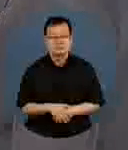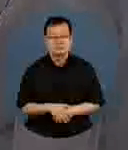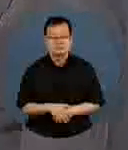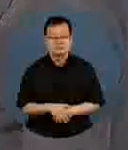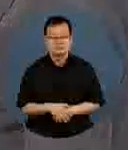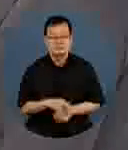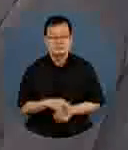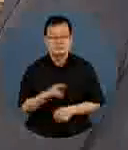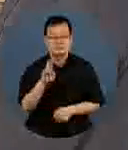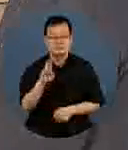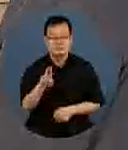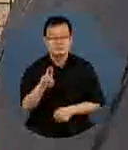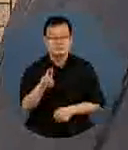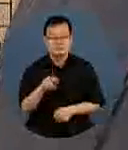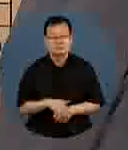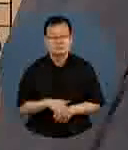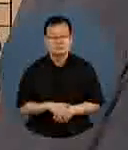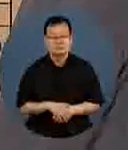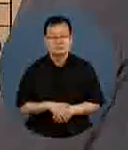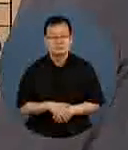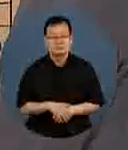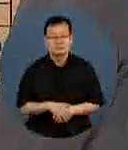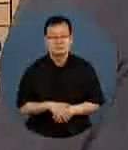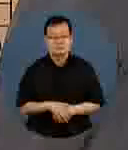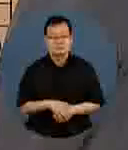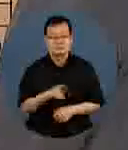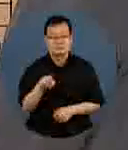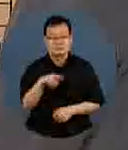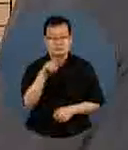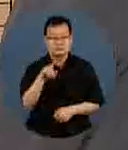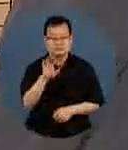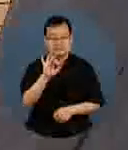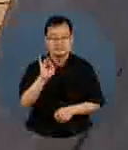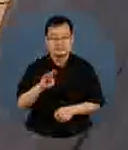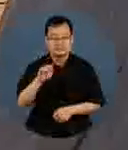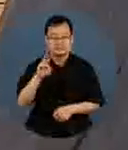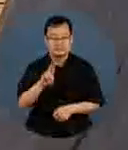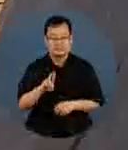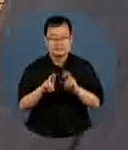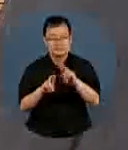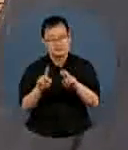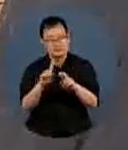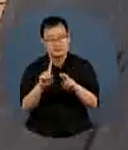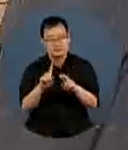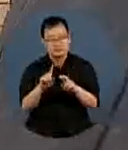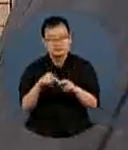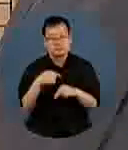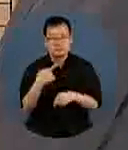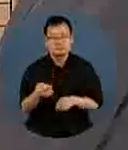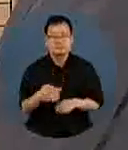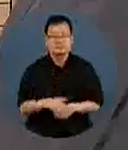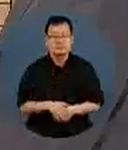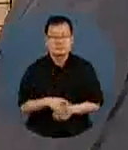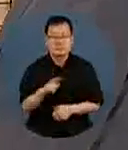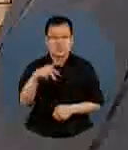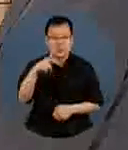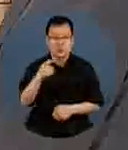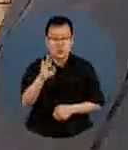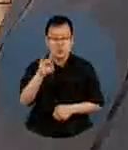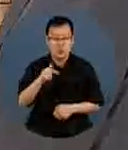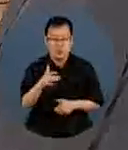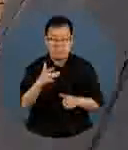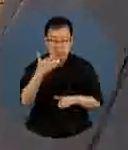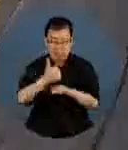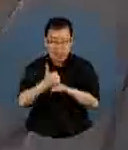하고 들여다보고 여기까지인데요. 지금. 네. 일단은 이제 입구자를 받거나 해야 될 텐데요. 네. 네. 자. 종반 마무리가 이제